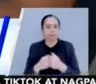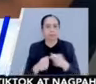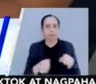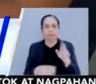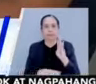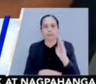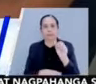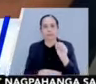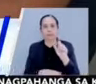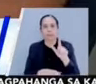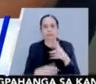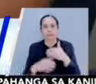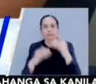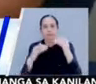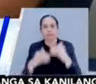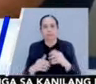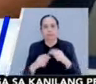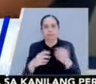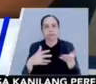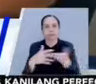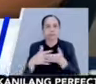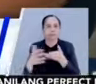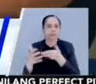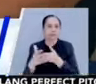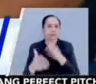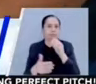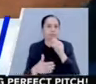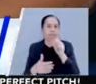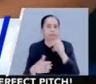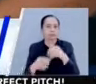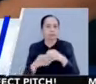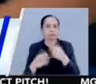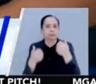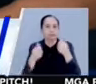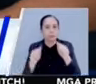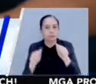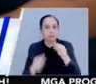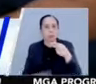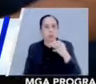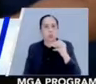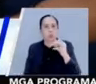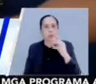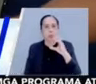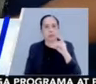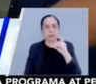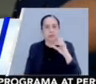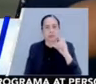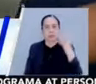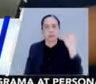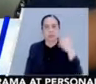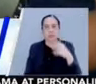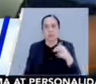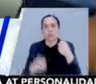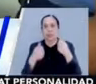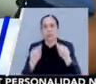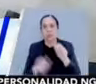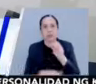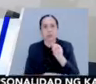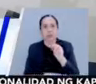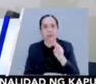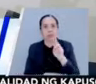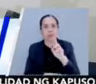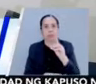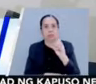matapos ibaba ang isinampang kaso sa kanila sa attempted homicide mula sa naunang attempted murder. Binaba po yung